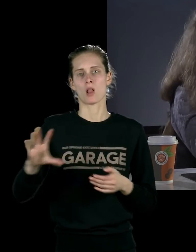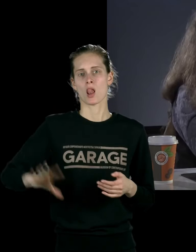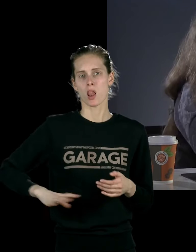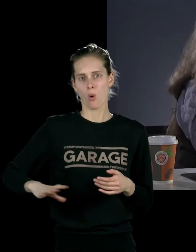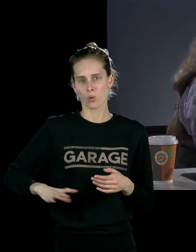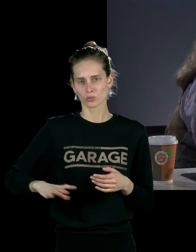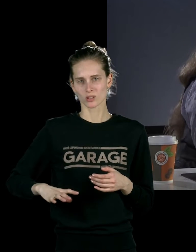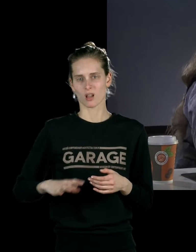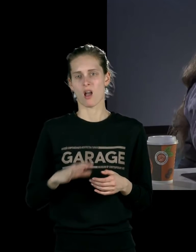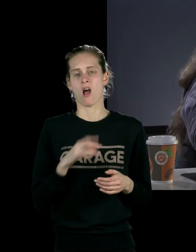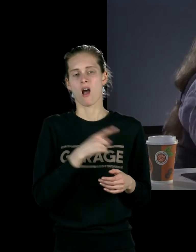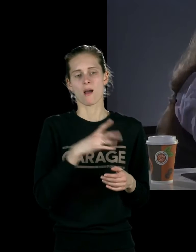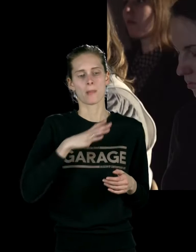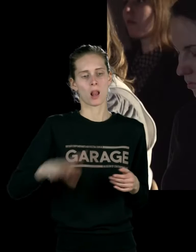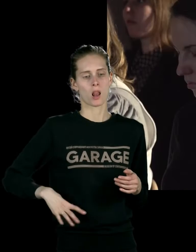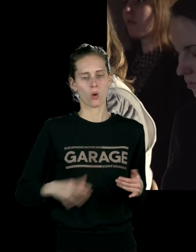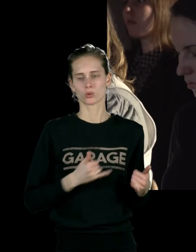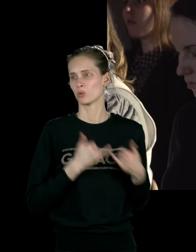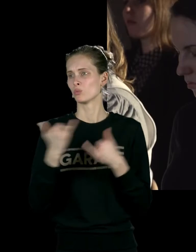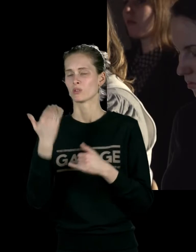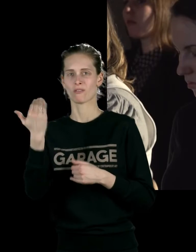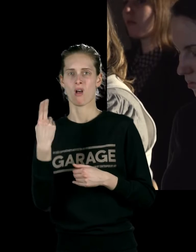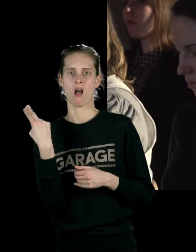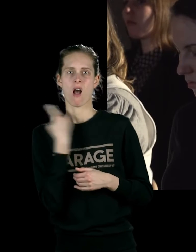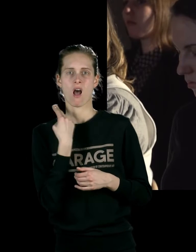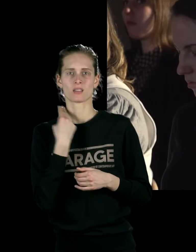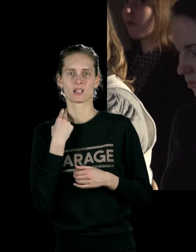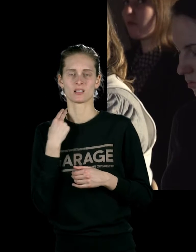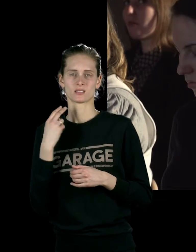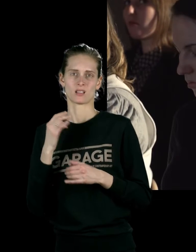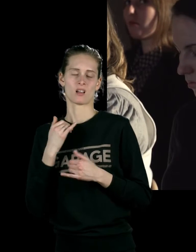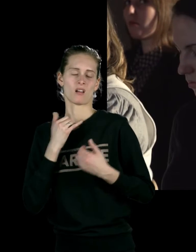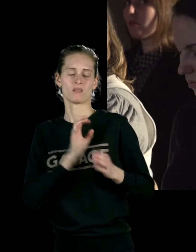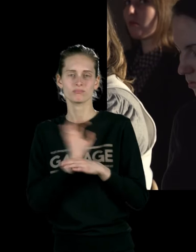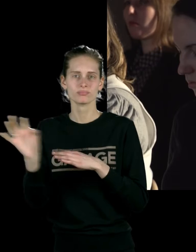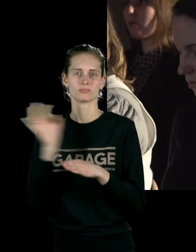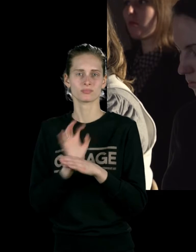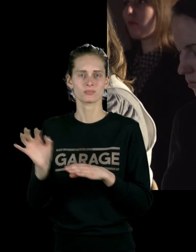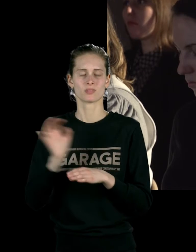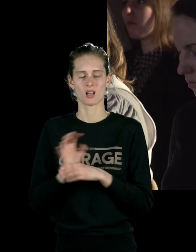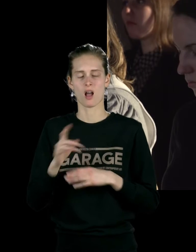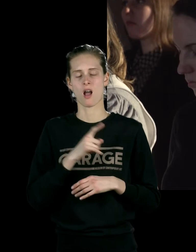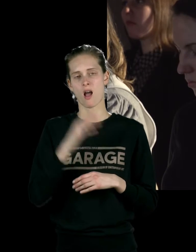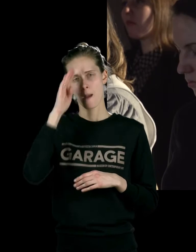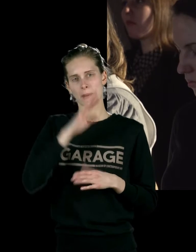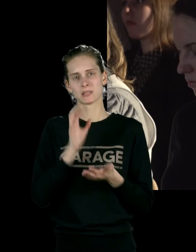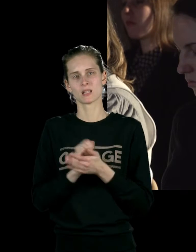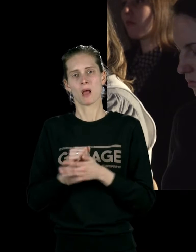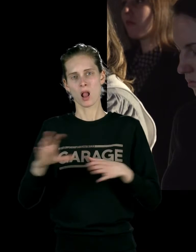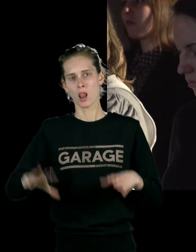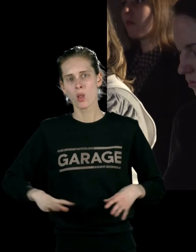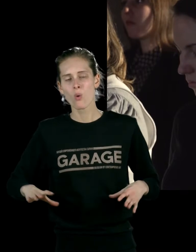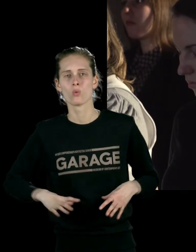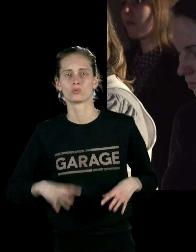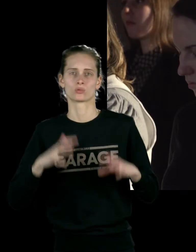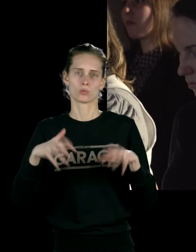этим самым насилием и занималась. И лошади, собаки, вот все то, чем занимался его отец, для него было, для Фрэнсиса Бэкона